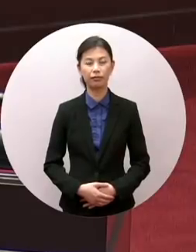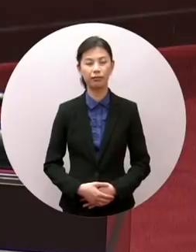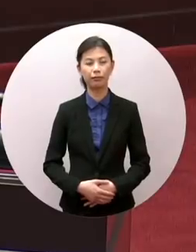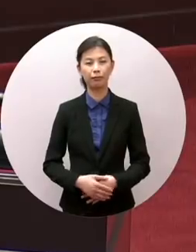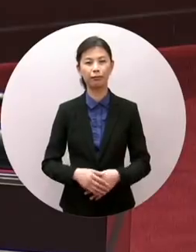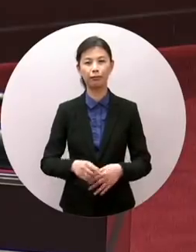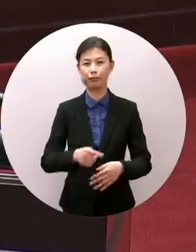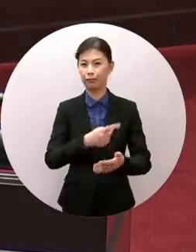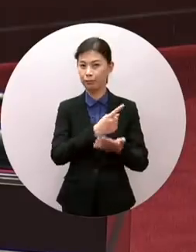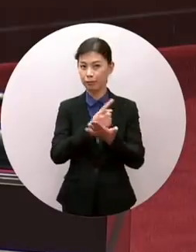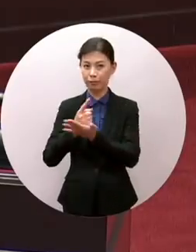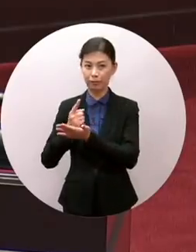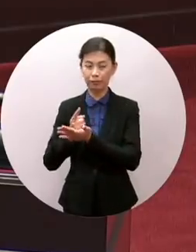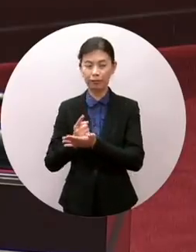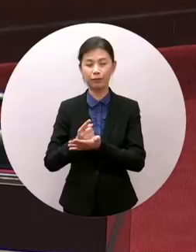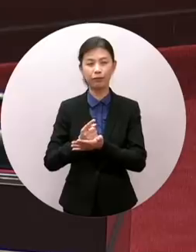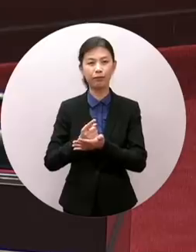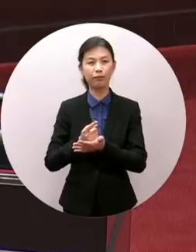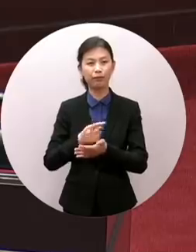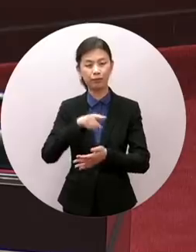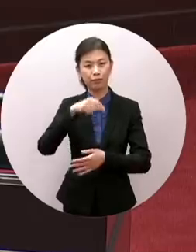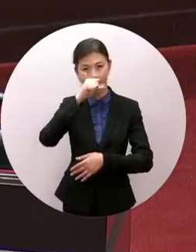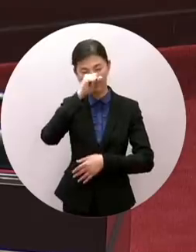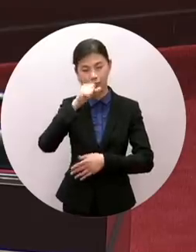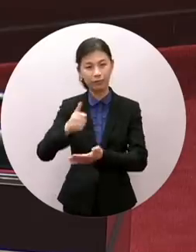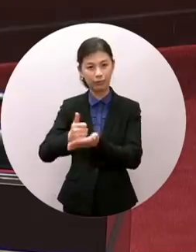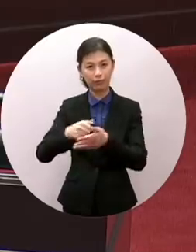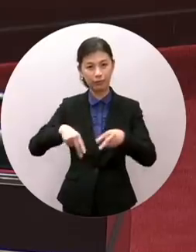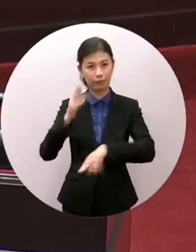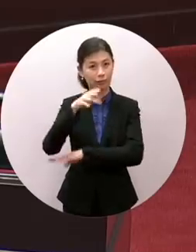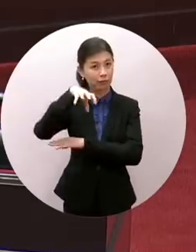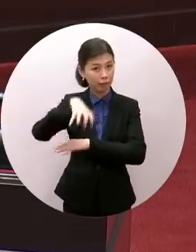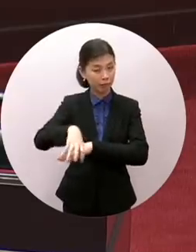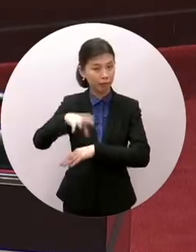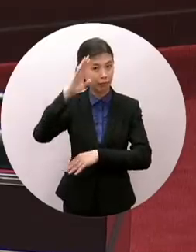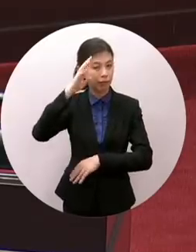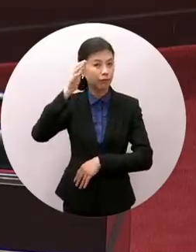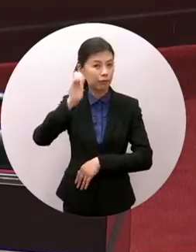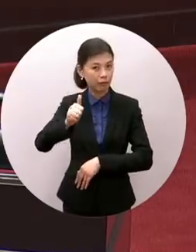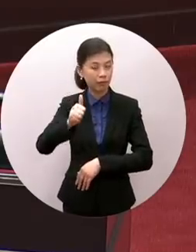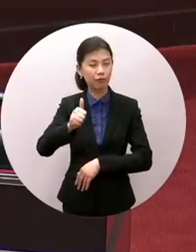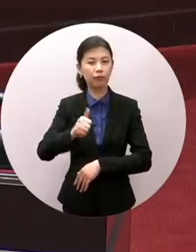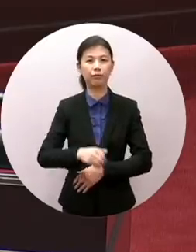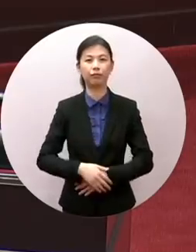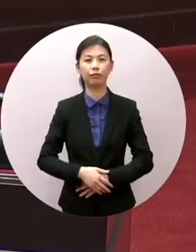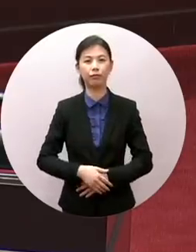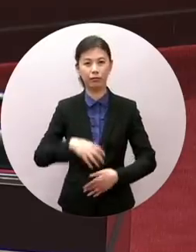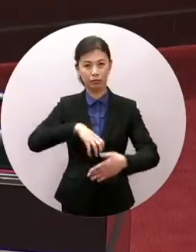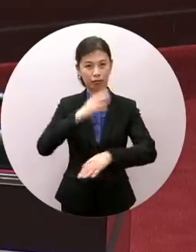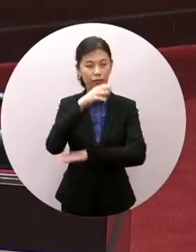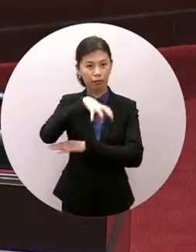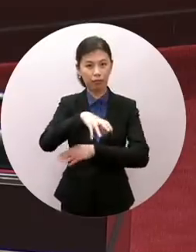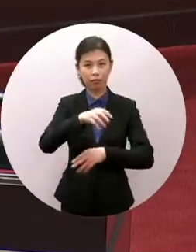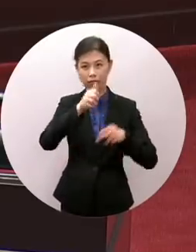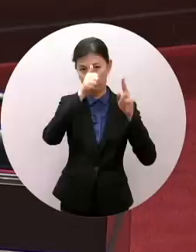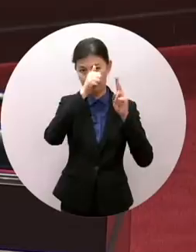主席，各位先进，麻请行政院苏院长，内政部徐部长， 请内政部徐部长。